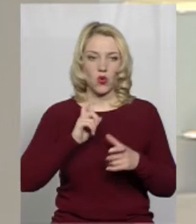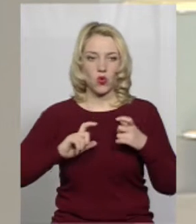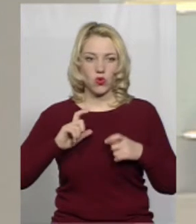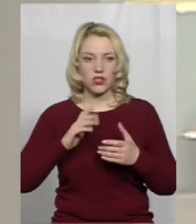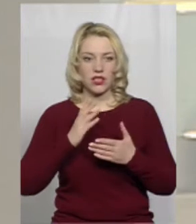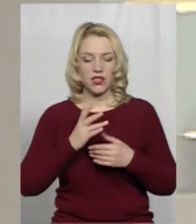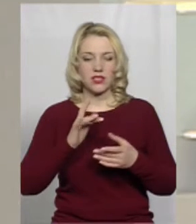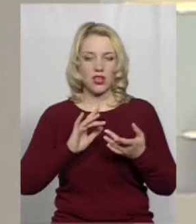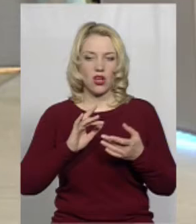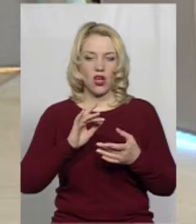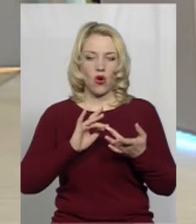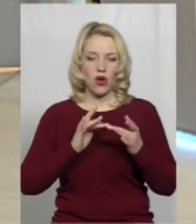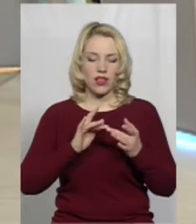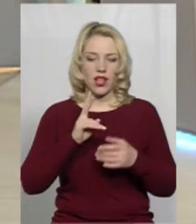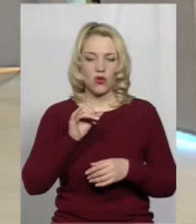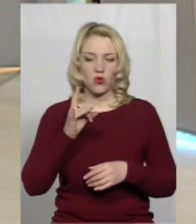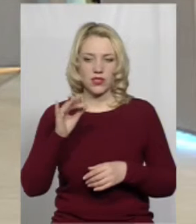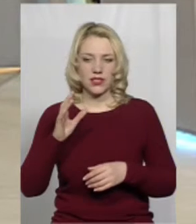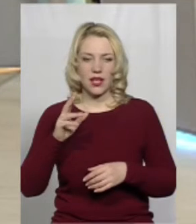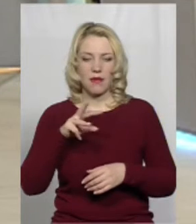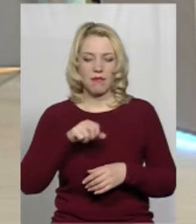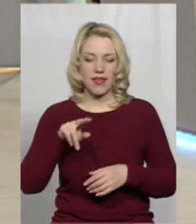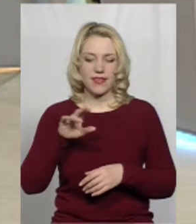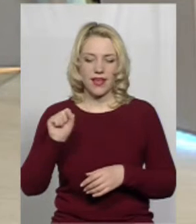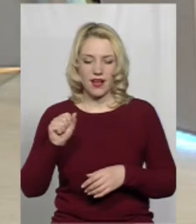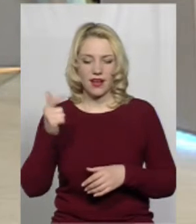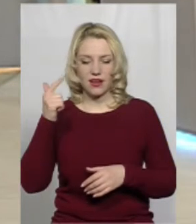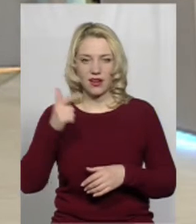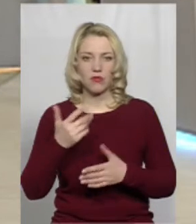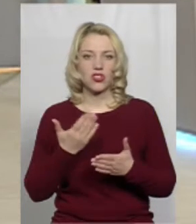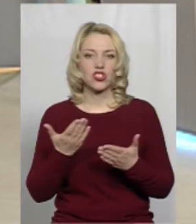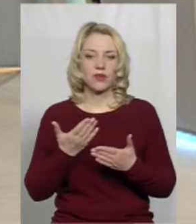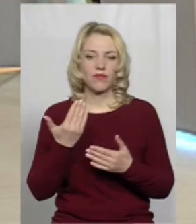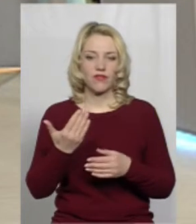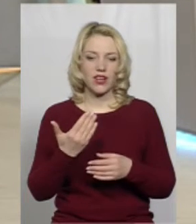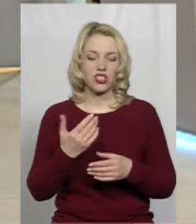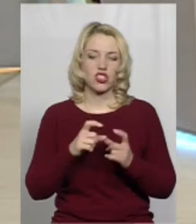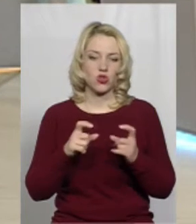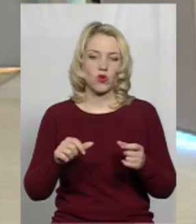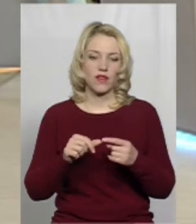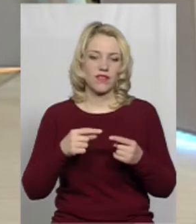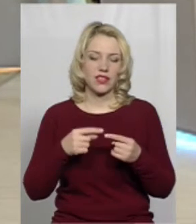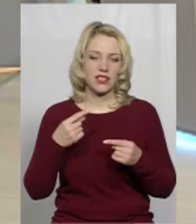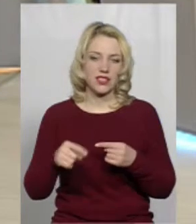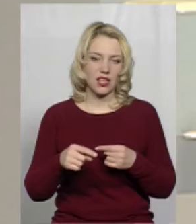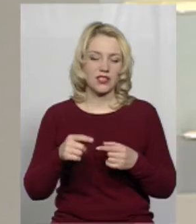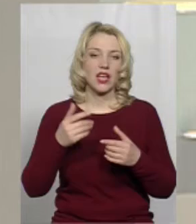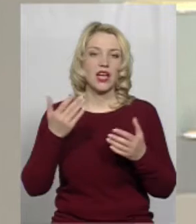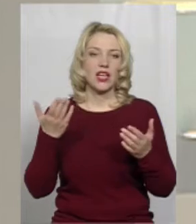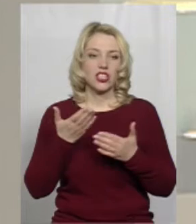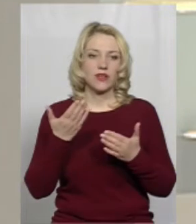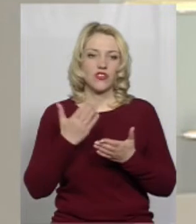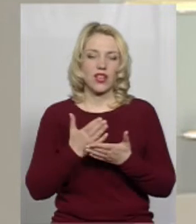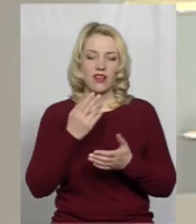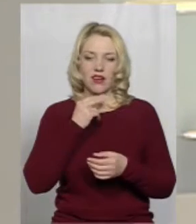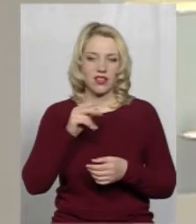онлайн-курси медіаграмотності. Чим ваша школа відрізняється і чим вона, можливо, краща?